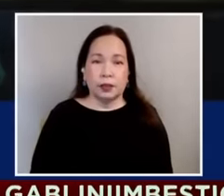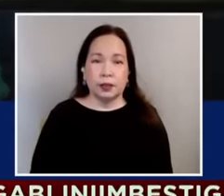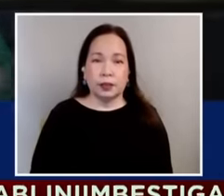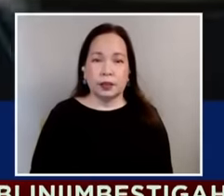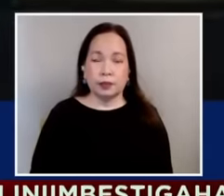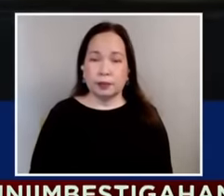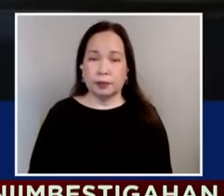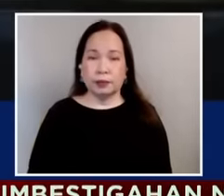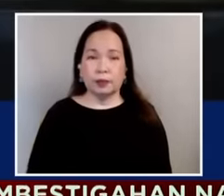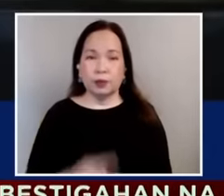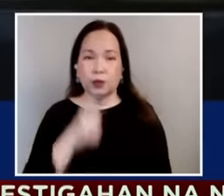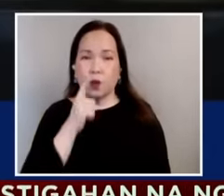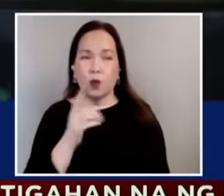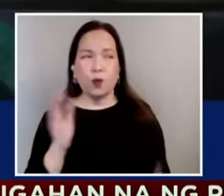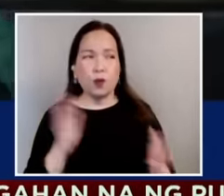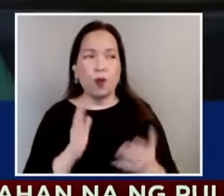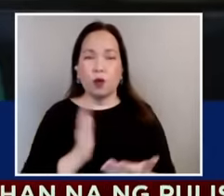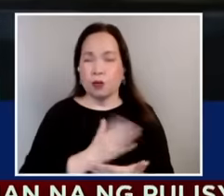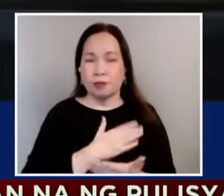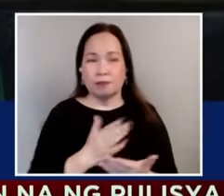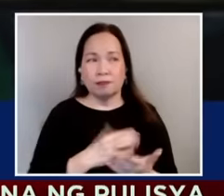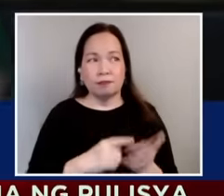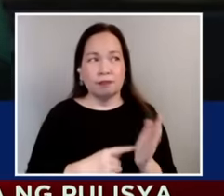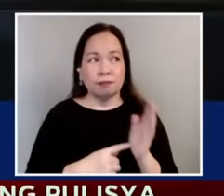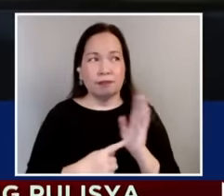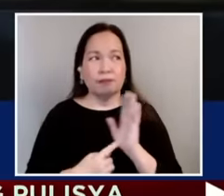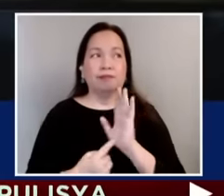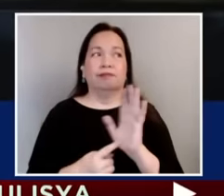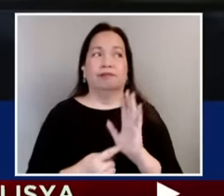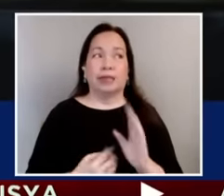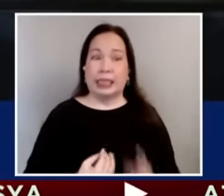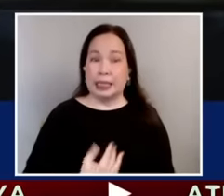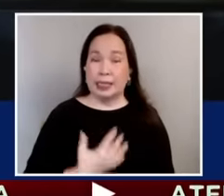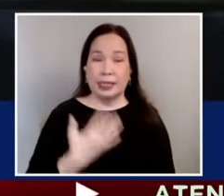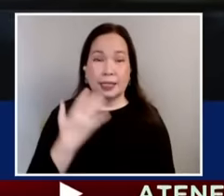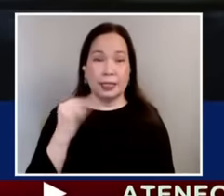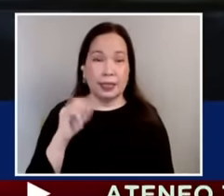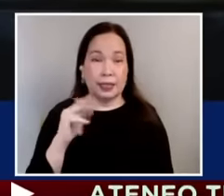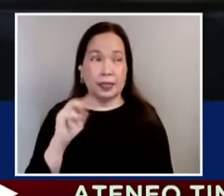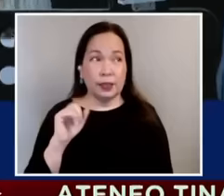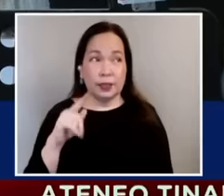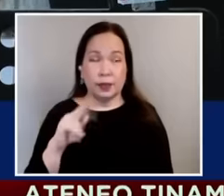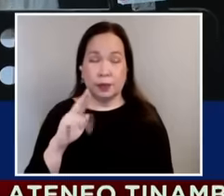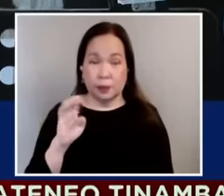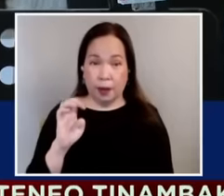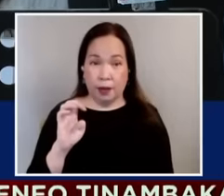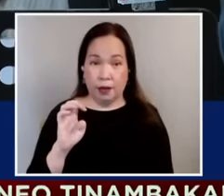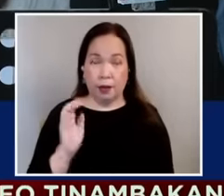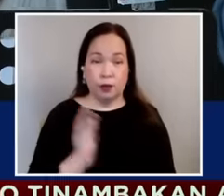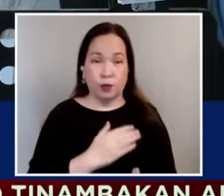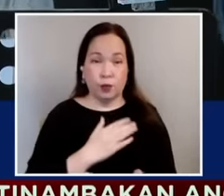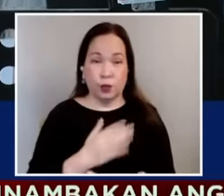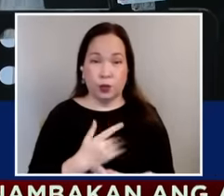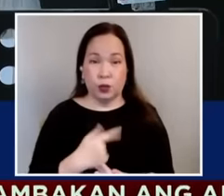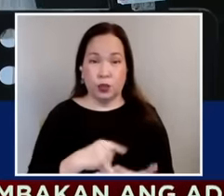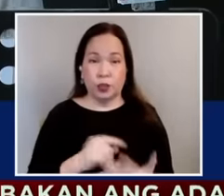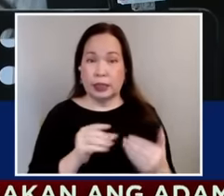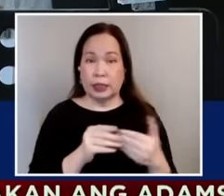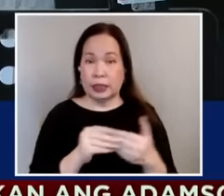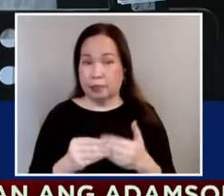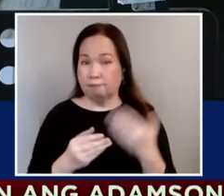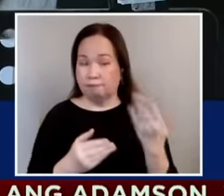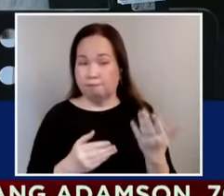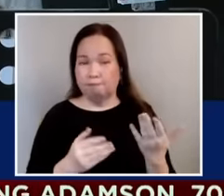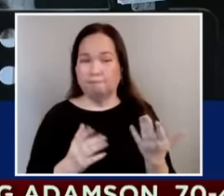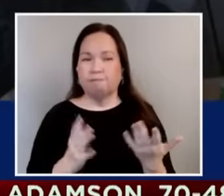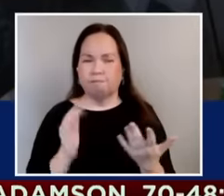Mistulang mini-concert ang launching ng Inspire Music, ang bagong record label ng ABS-CBN Music, sa pamumuno ni inspirational diva